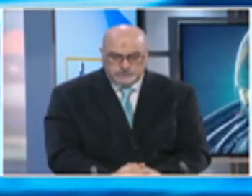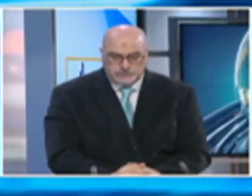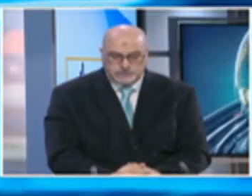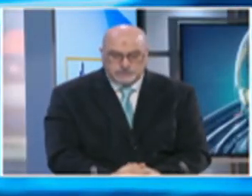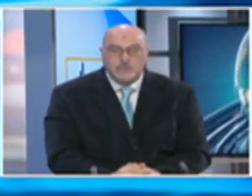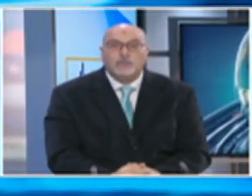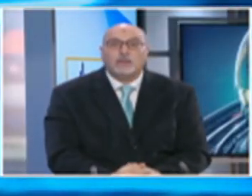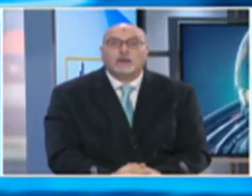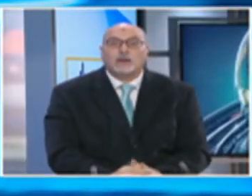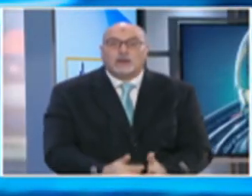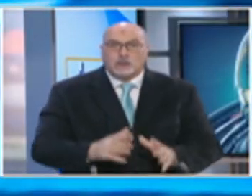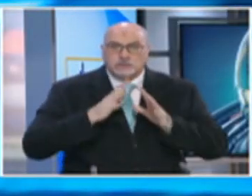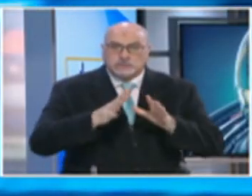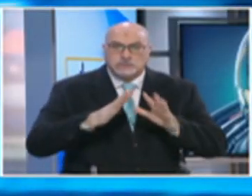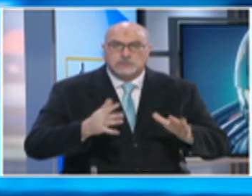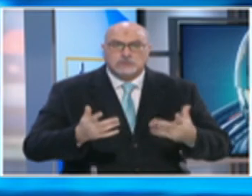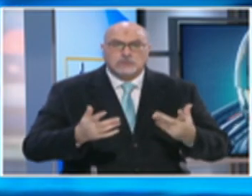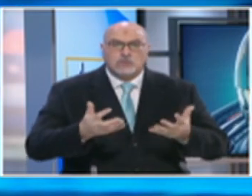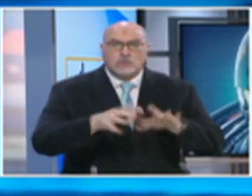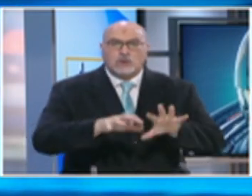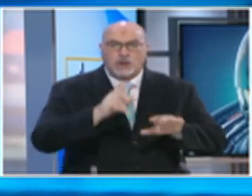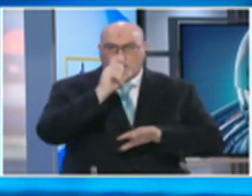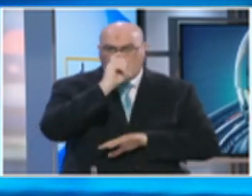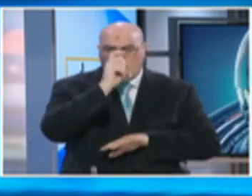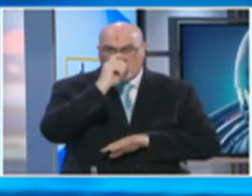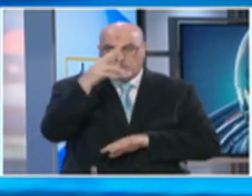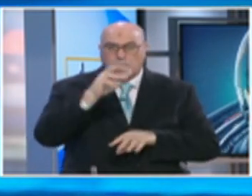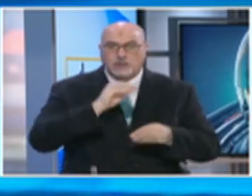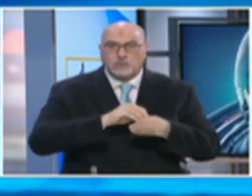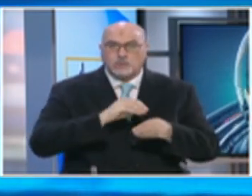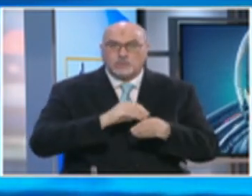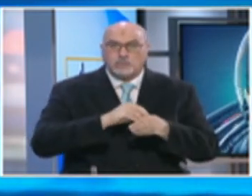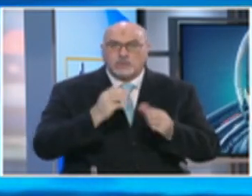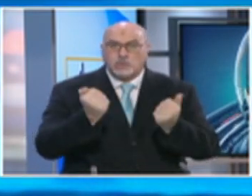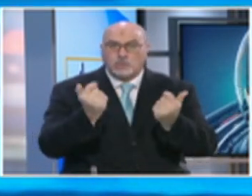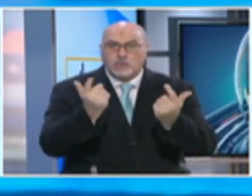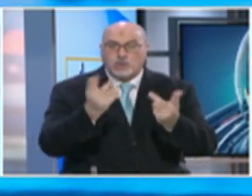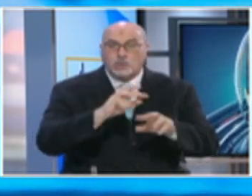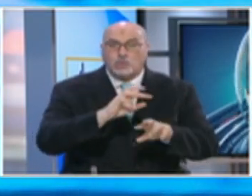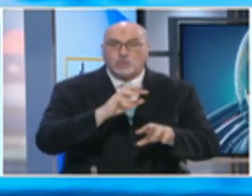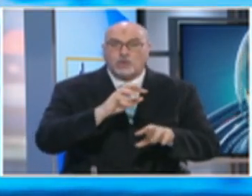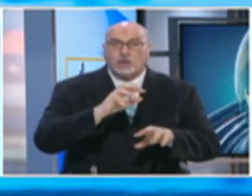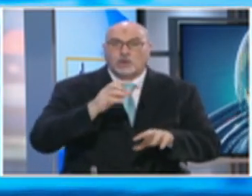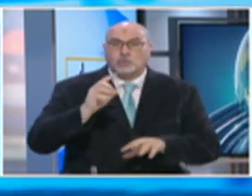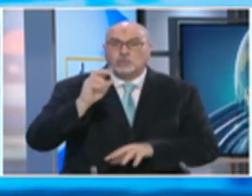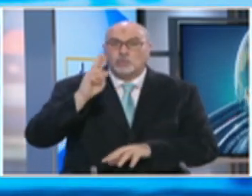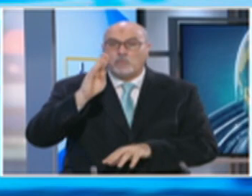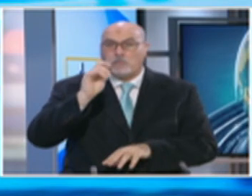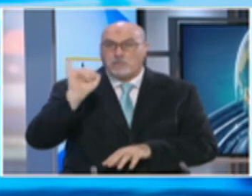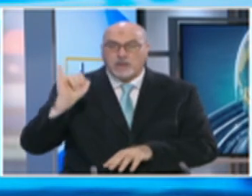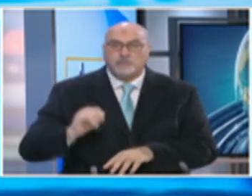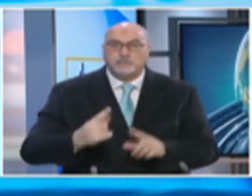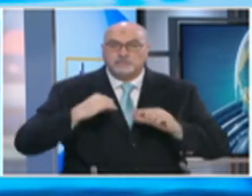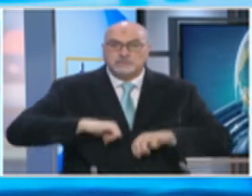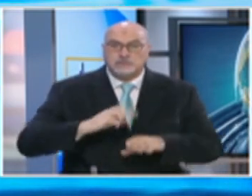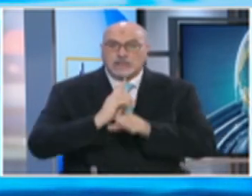وخلال مشاركته في فعاليات المنتدى العربي للاقتصاد الرقمي المقام بدبي دعا الوزير المنتدب لدى